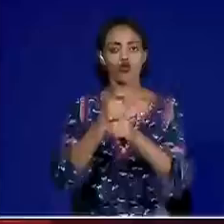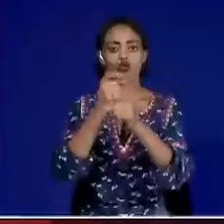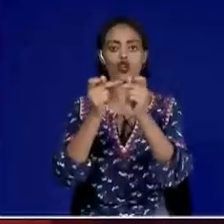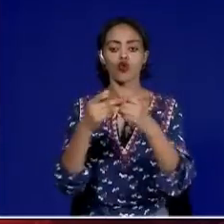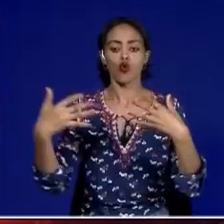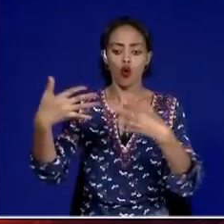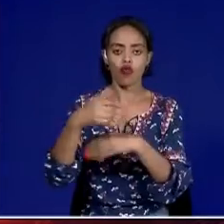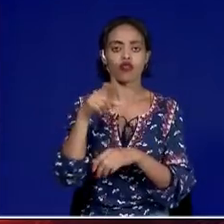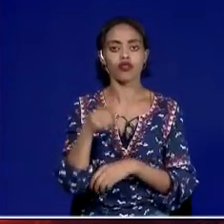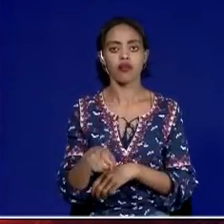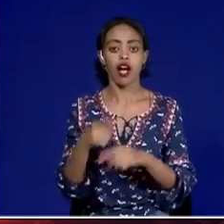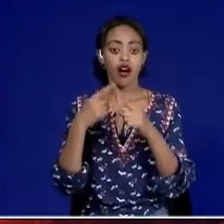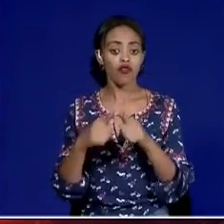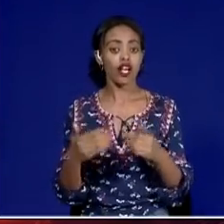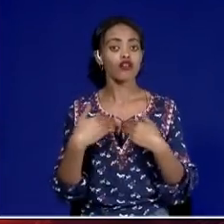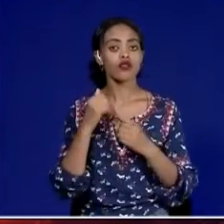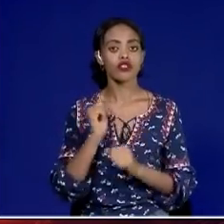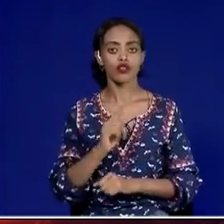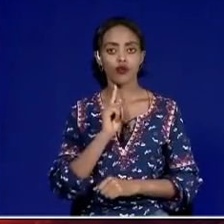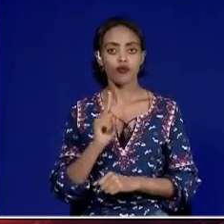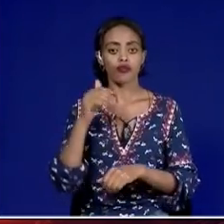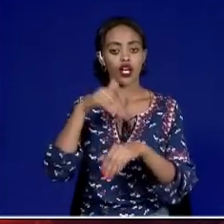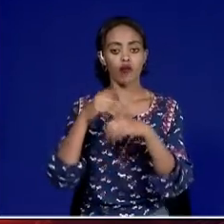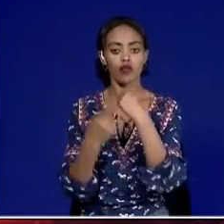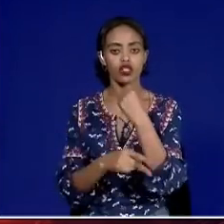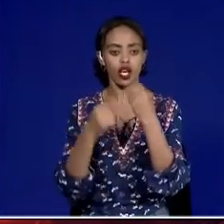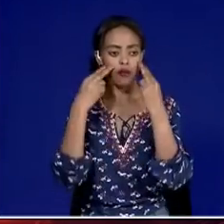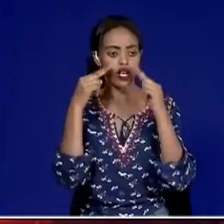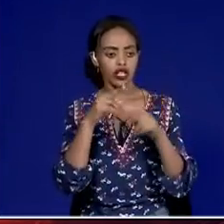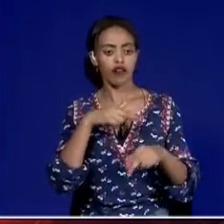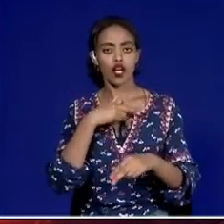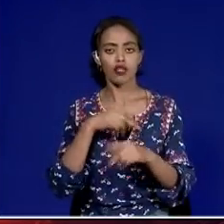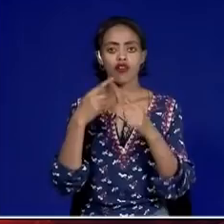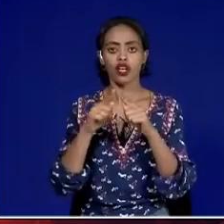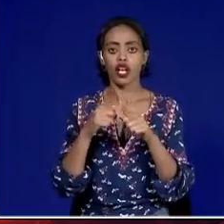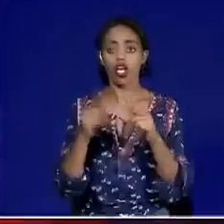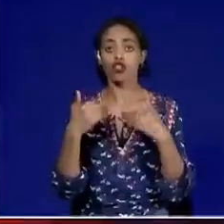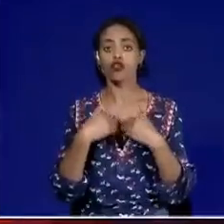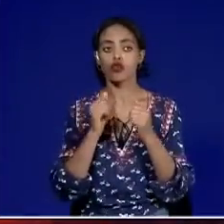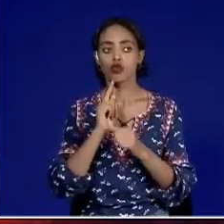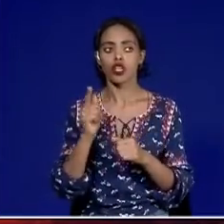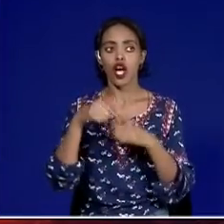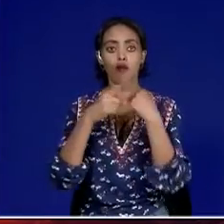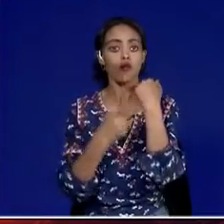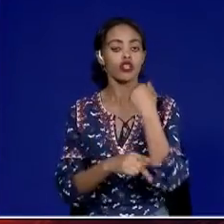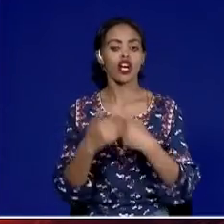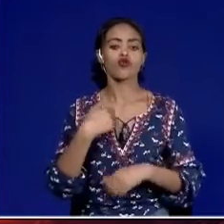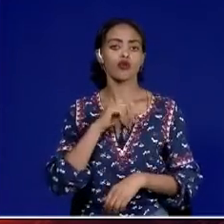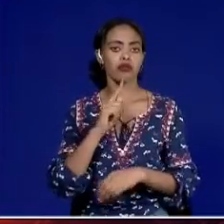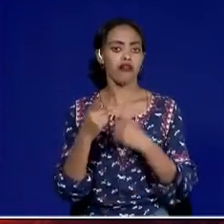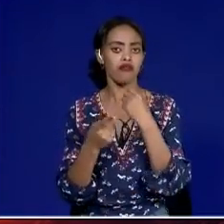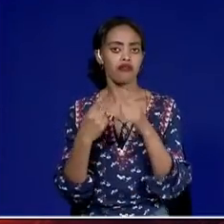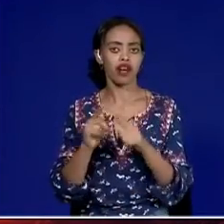ይግባእ ኣፈላላይ ክህሊ ይኽእል እዩ ኣብ ፖለቲካ መላኻኽታ ኣብ ሃይማኖት ኣብ ገለ ብገለ ኣፈላላይ ክህሊ ይኽእል እዩ ኣብ ፖለቲካ ዘሎ እዩ ትፈላለ